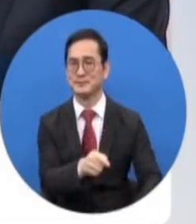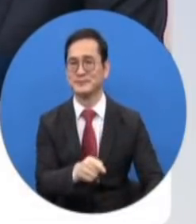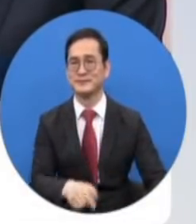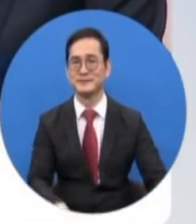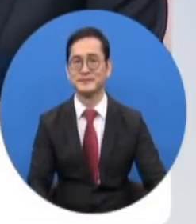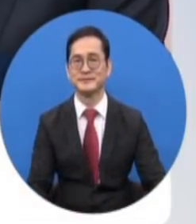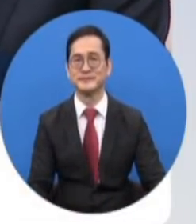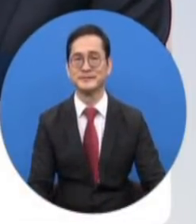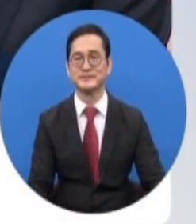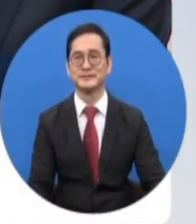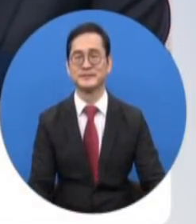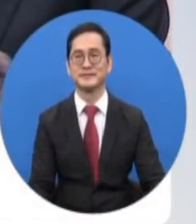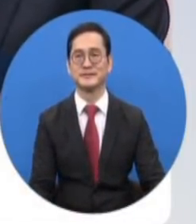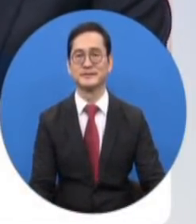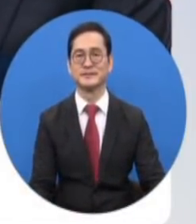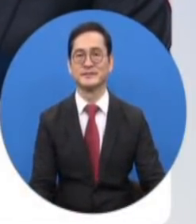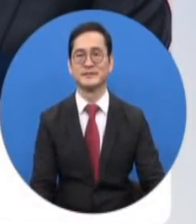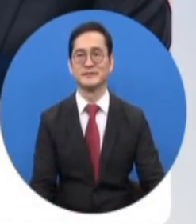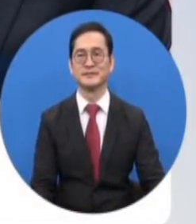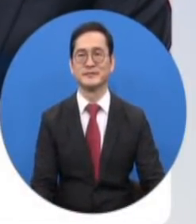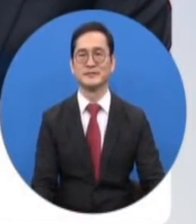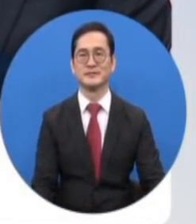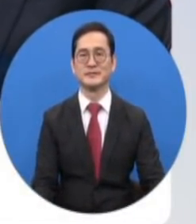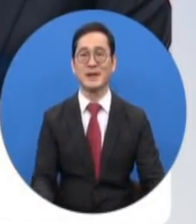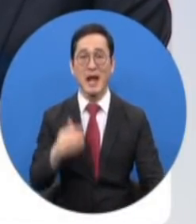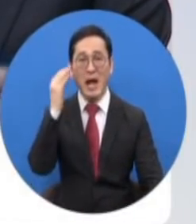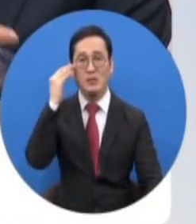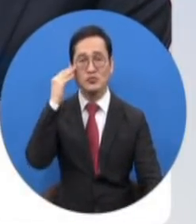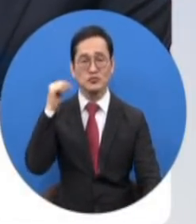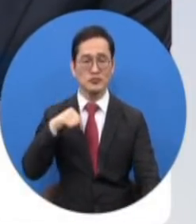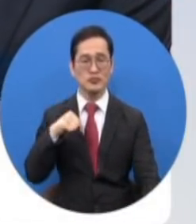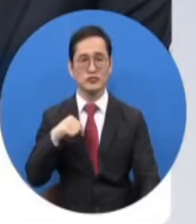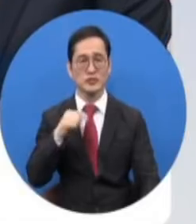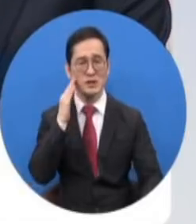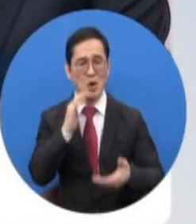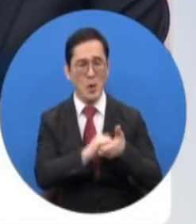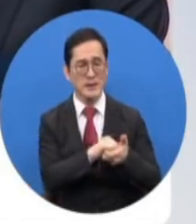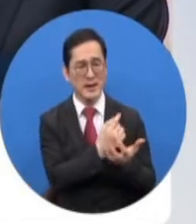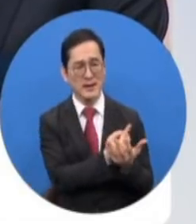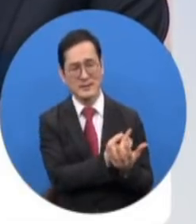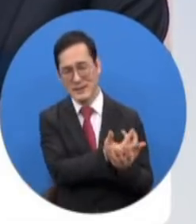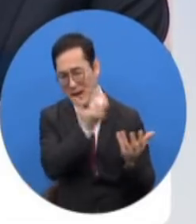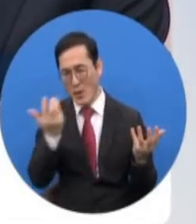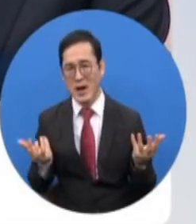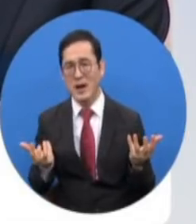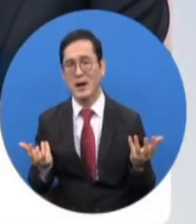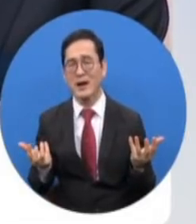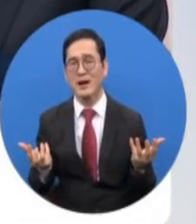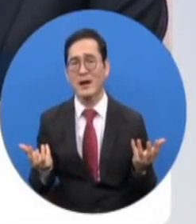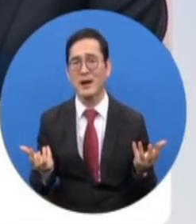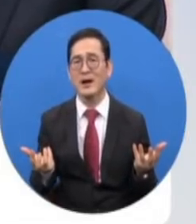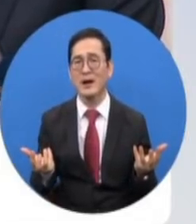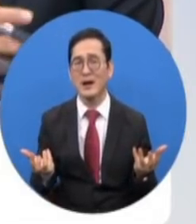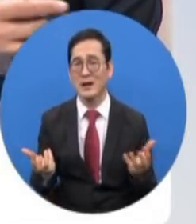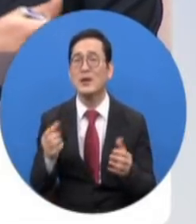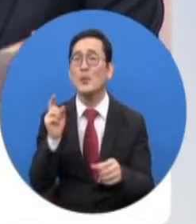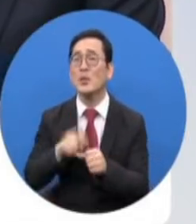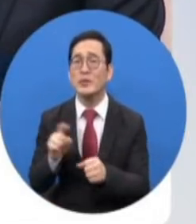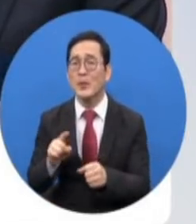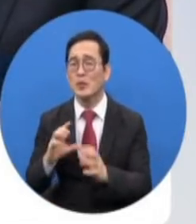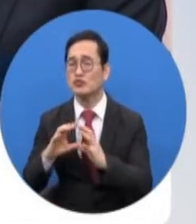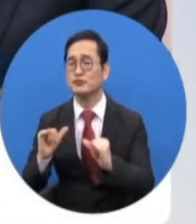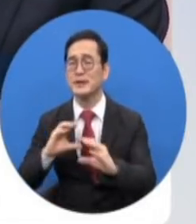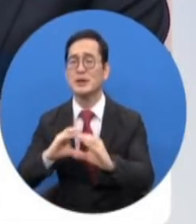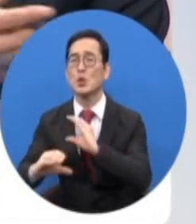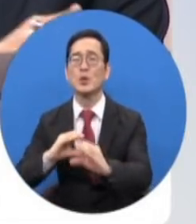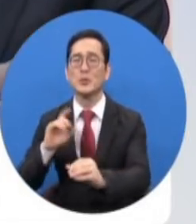오고 있는 건데 결국은 탈청와대라는 게 결국은 이제 시민과의 공존을 하겠다 이런 의미 아니겠습니까? 그런 점에서 지금 얘기하는